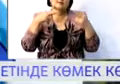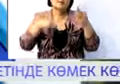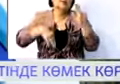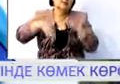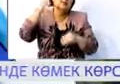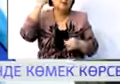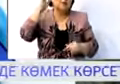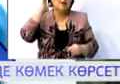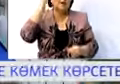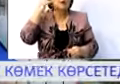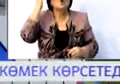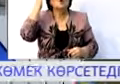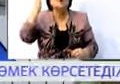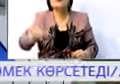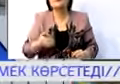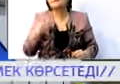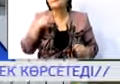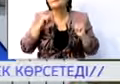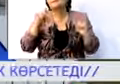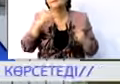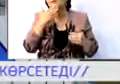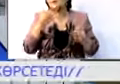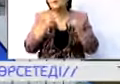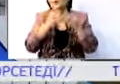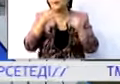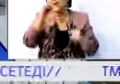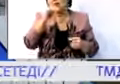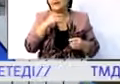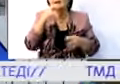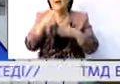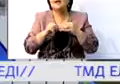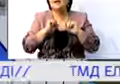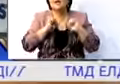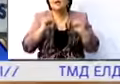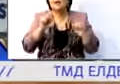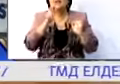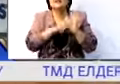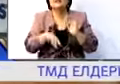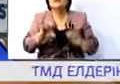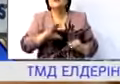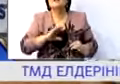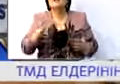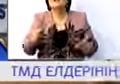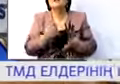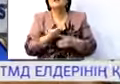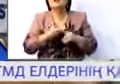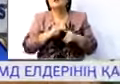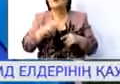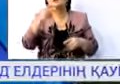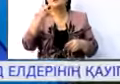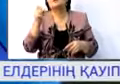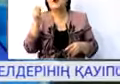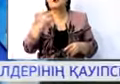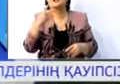белесті бағындырамыз деп үміттенемін. Сыр спортшылары соңғы 10 күндікте Қазақстан және әлем чемпионаттарынан 80 медаль иеленді. Оның ішінде 23